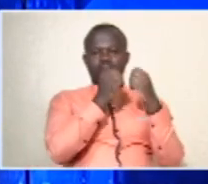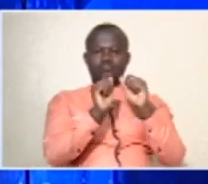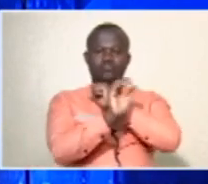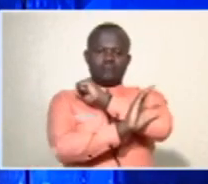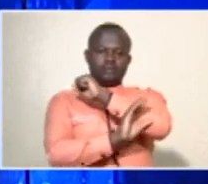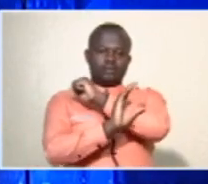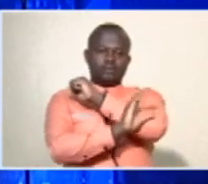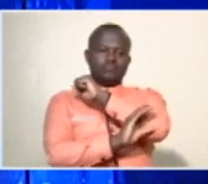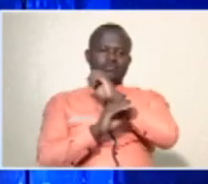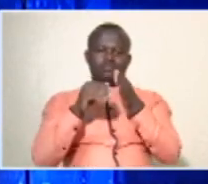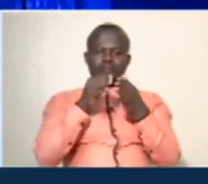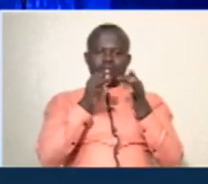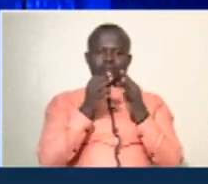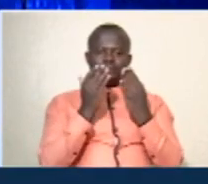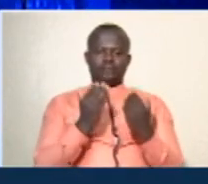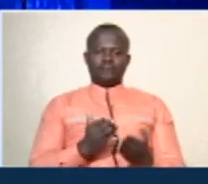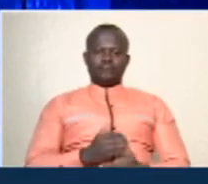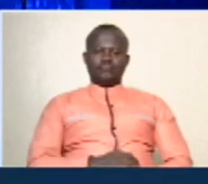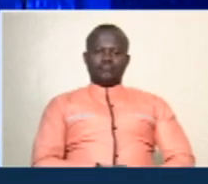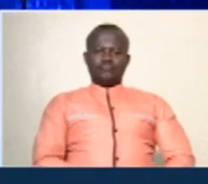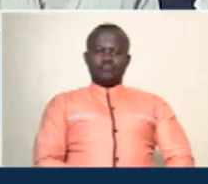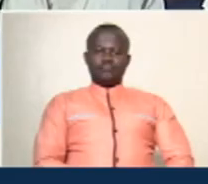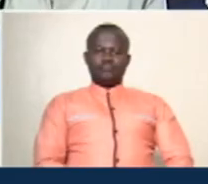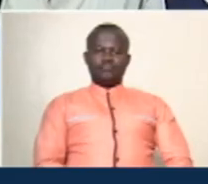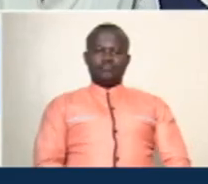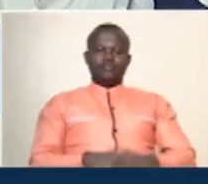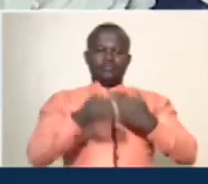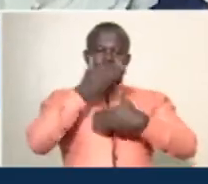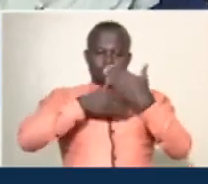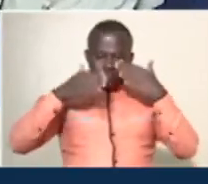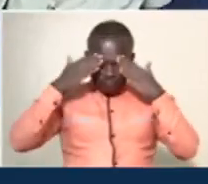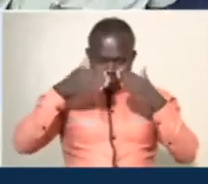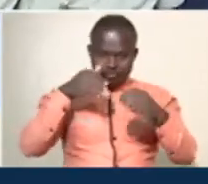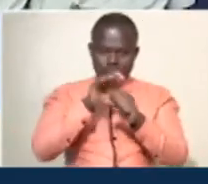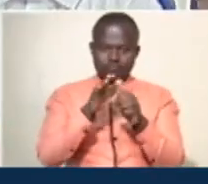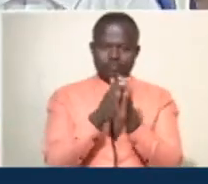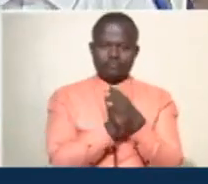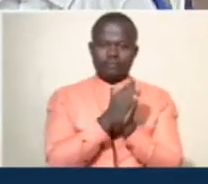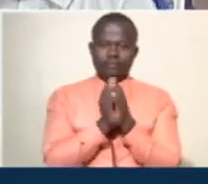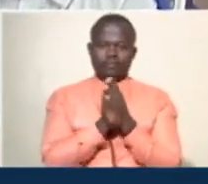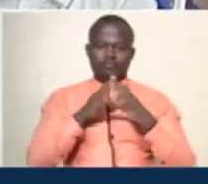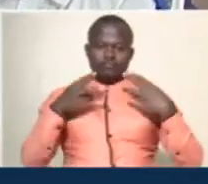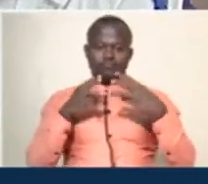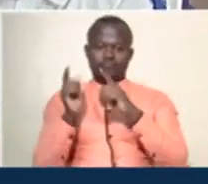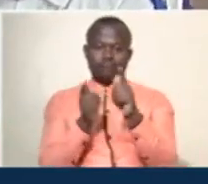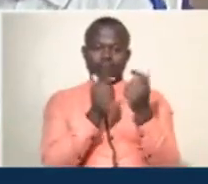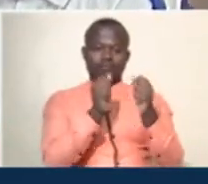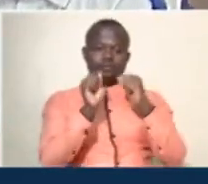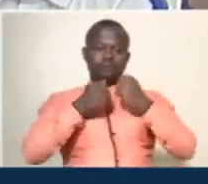Mbabazi Dorothy na Byron Ndayambaje. Ni ibiganiro byibanze cyane ku mateka y'urugamba rwo kubohora u